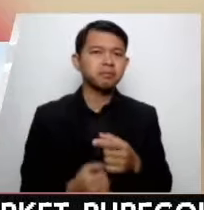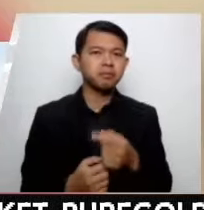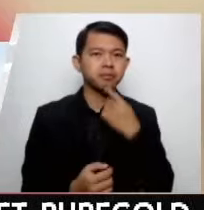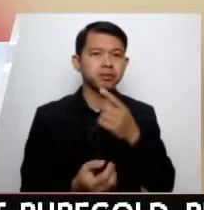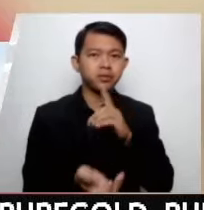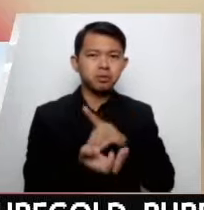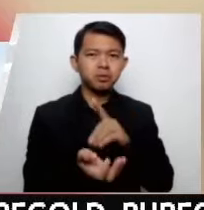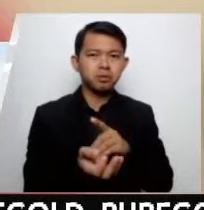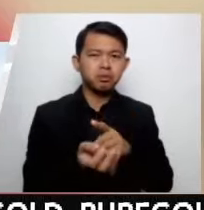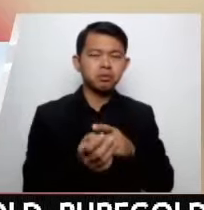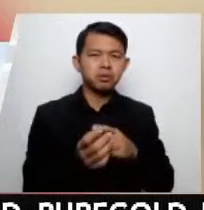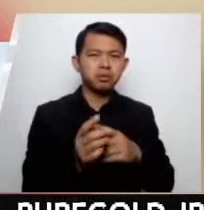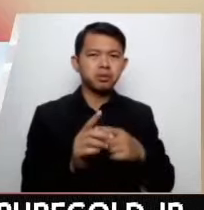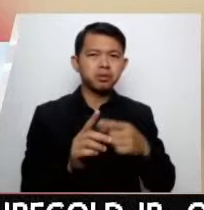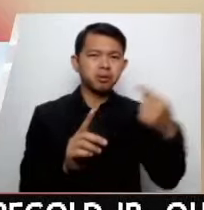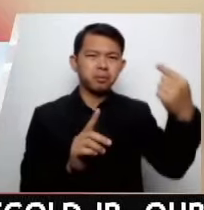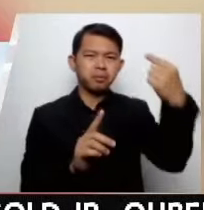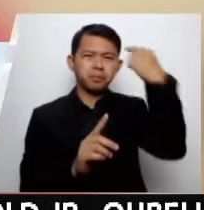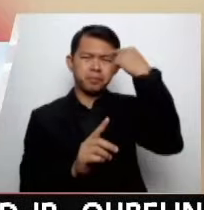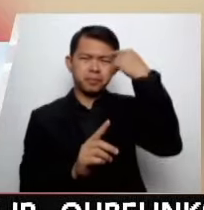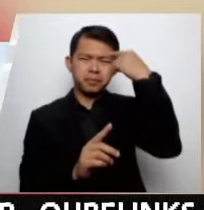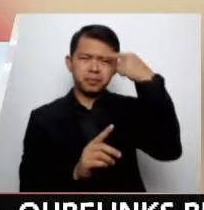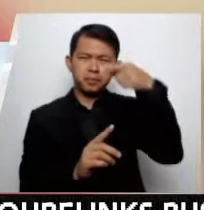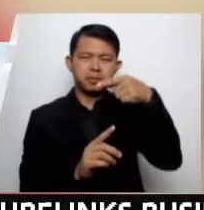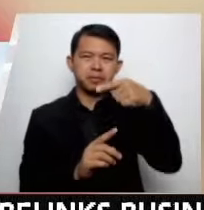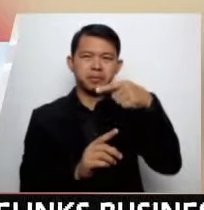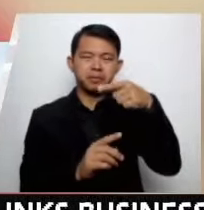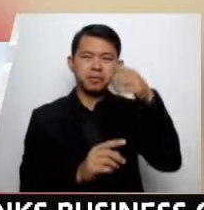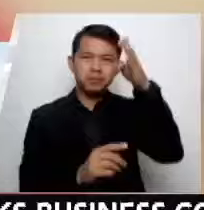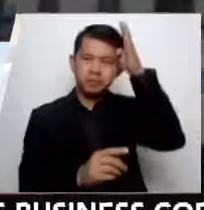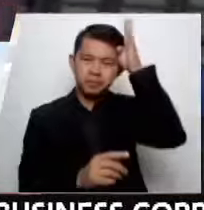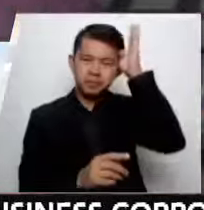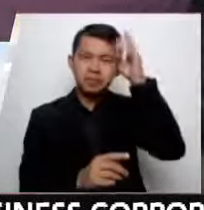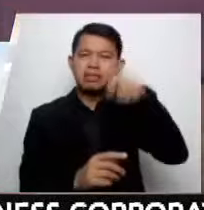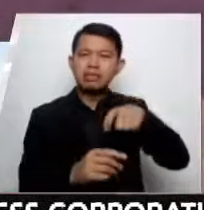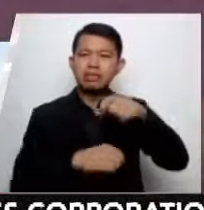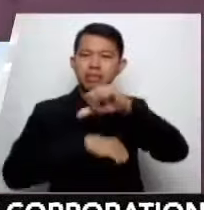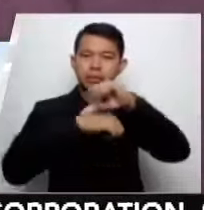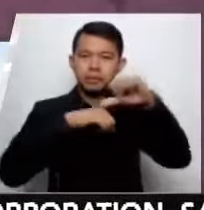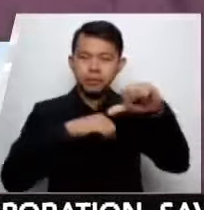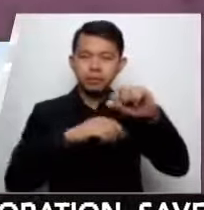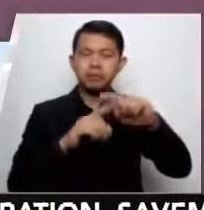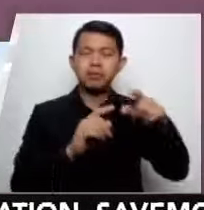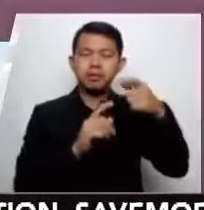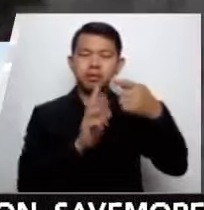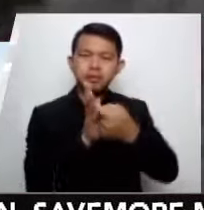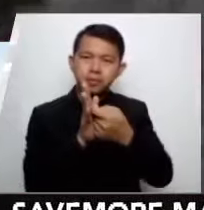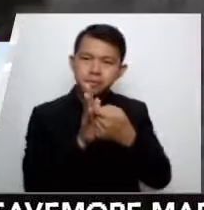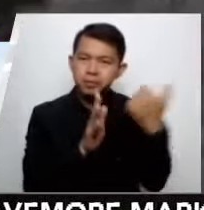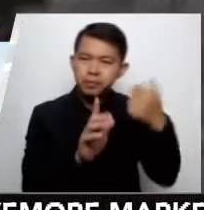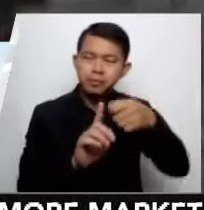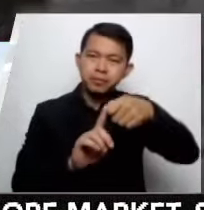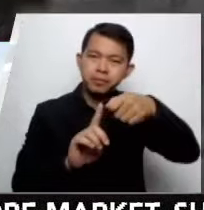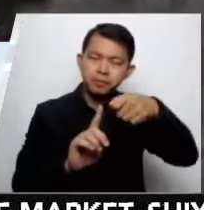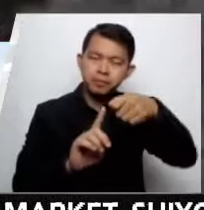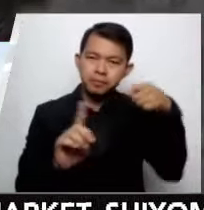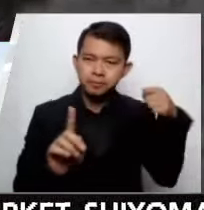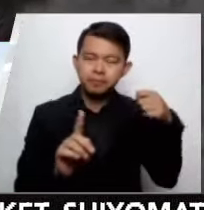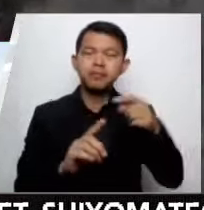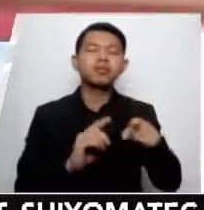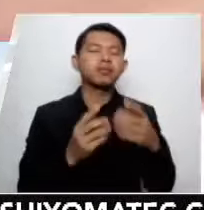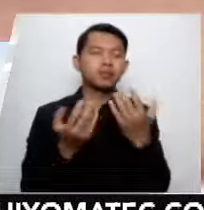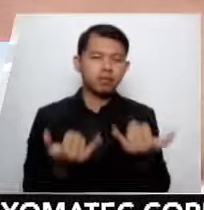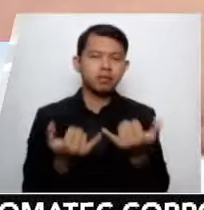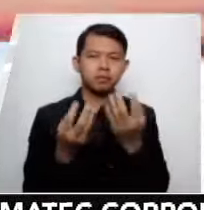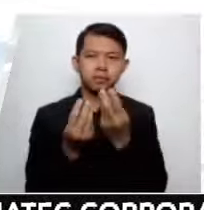pusa kaya kinailangang operahan. Natanggal naman ang pana at nagpapagaling na ang pusa. Hindi patukoy kung sino